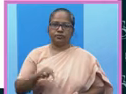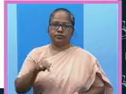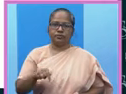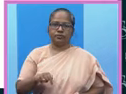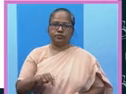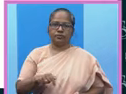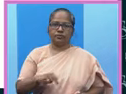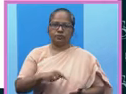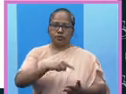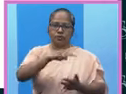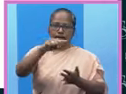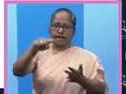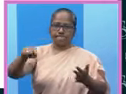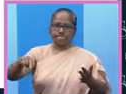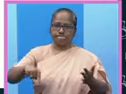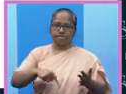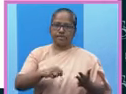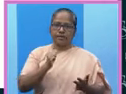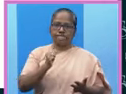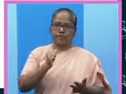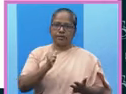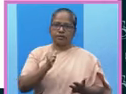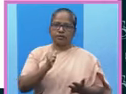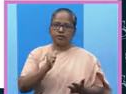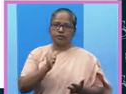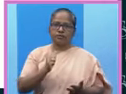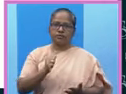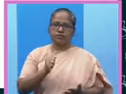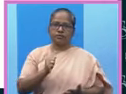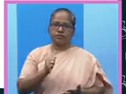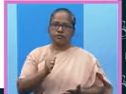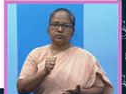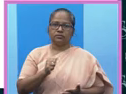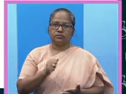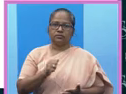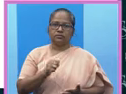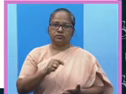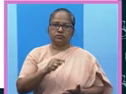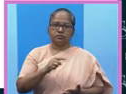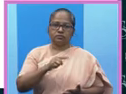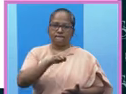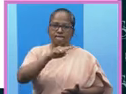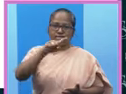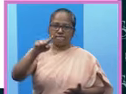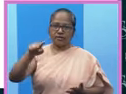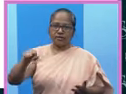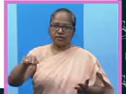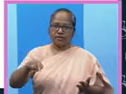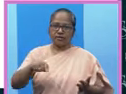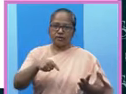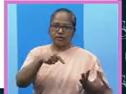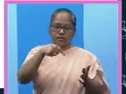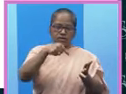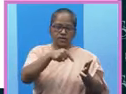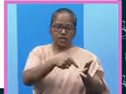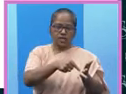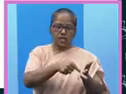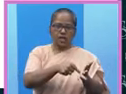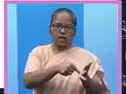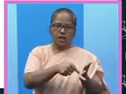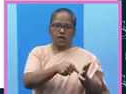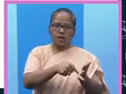இப்போ இது ஒரு வட்டம், எப்படி உருவாச்சு அப்படிங்கிறத நான் சொல்ல போகிறேன். இது வந்து ஒரு நிலையான புள்ளி.